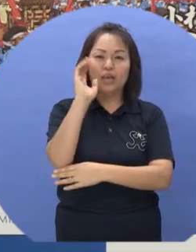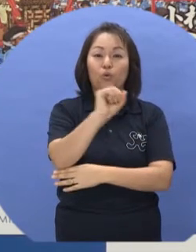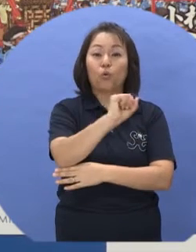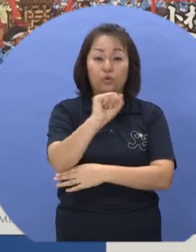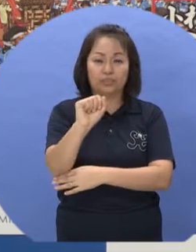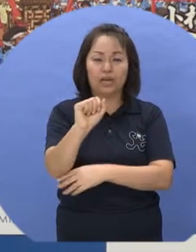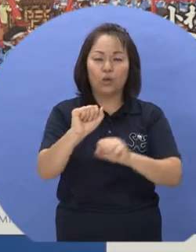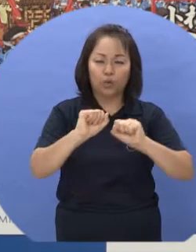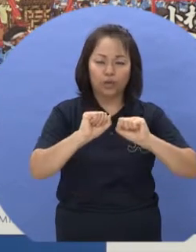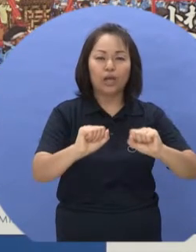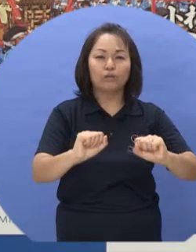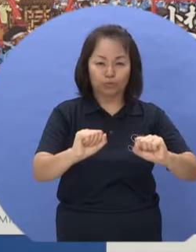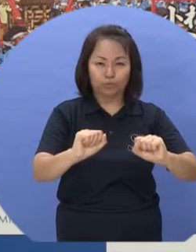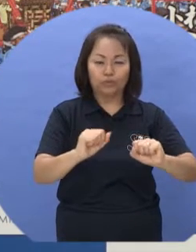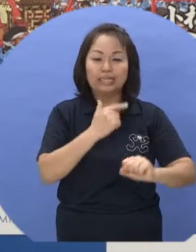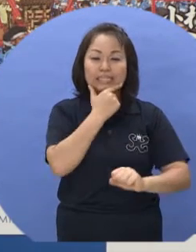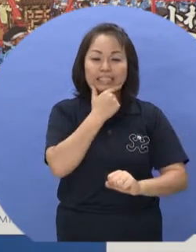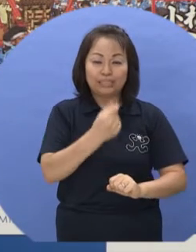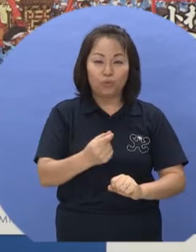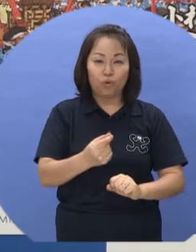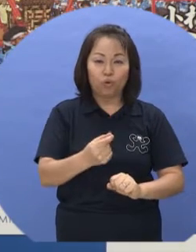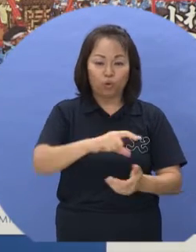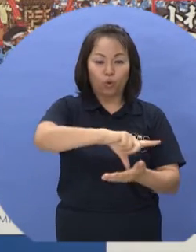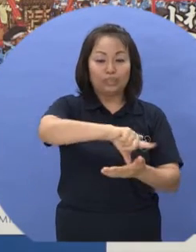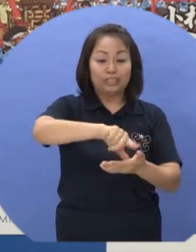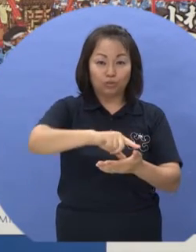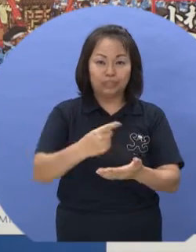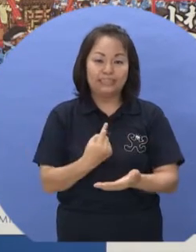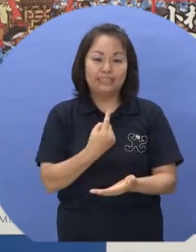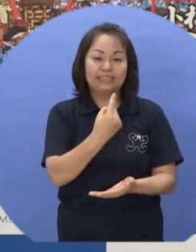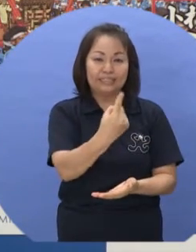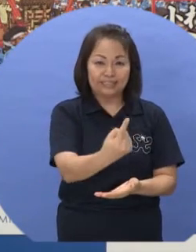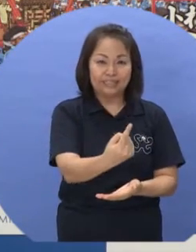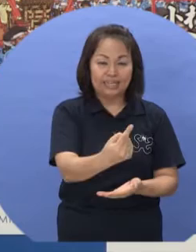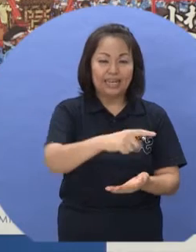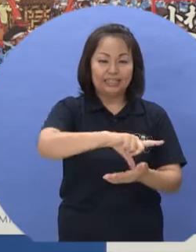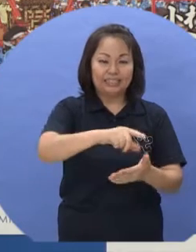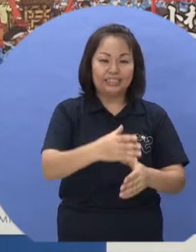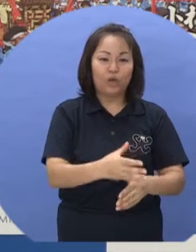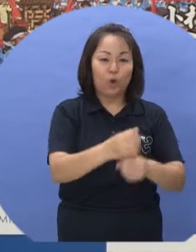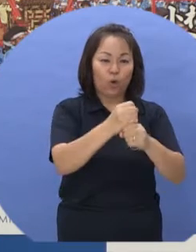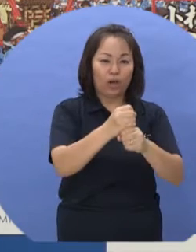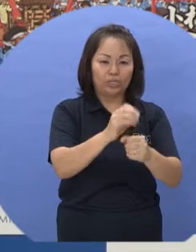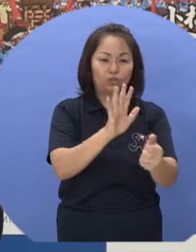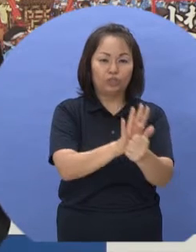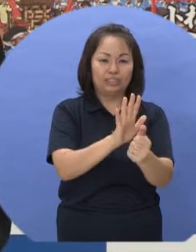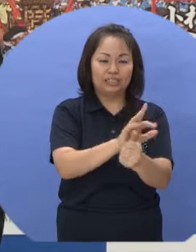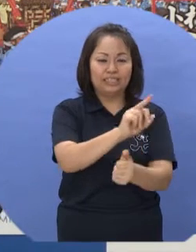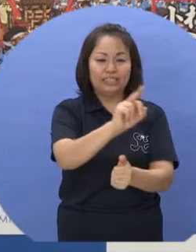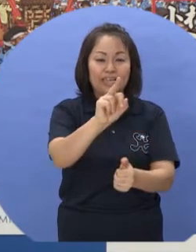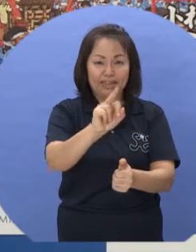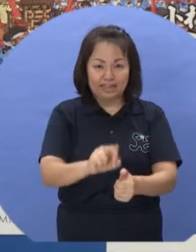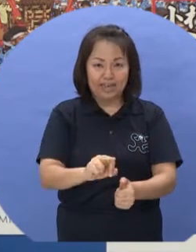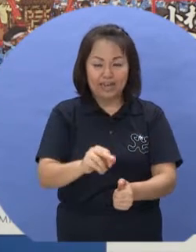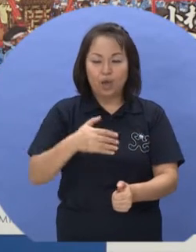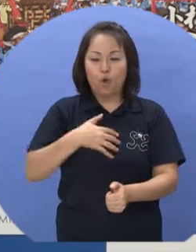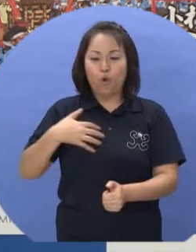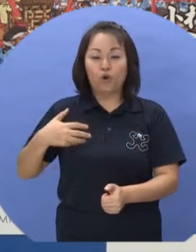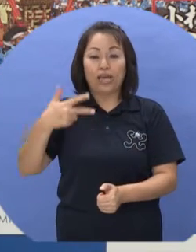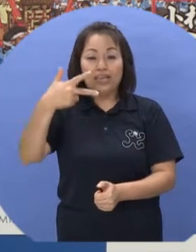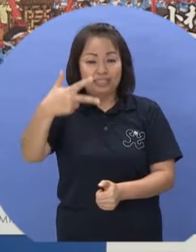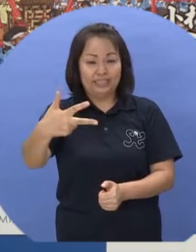えています。希望のある地区へ出向きまして、地域包括支援センターの職員であったり、また保健師なども加わってです